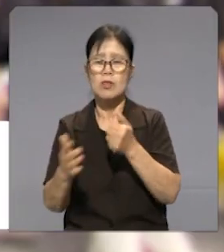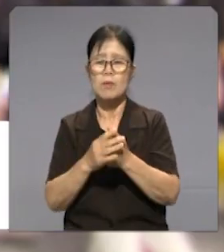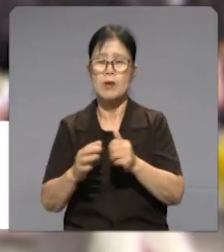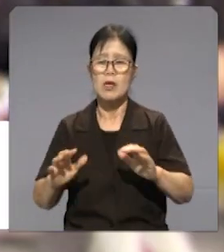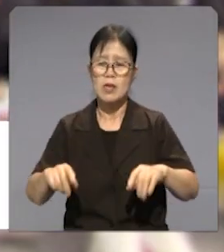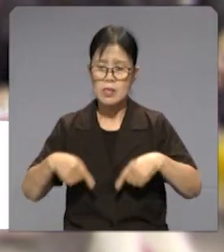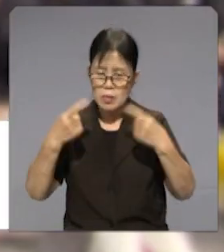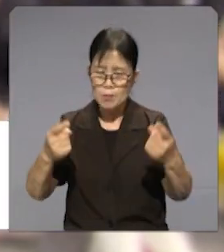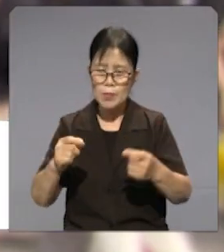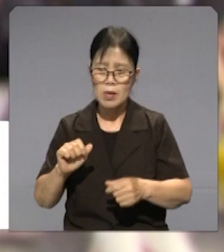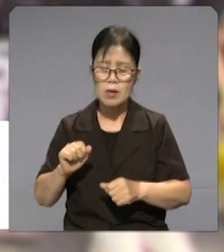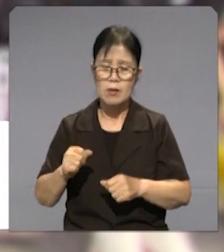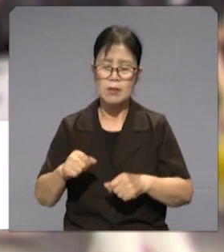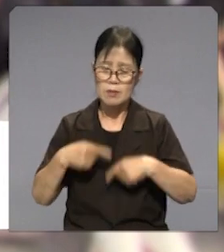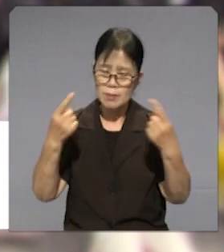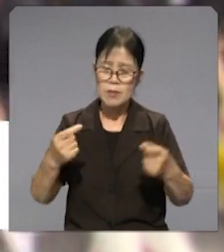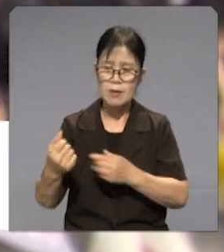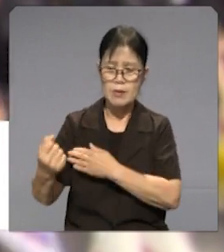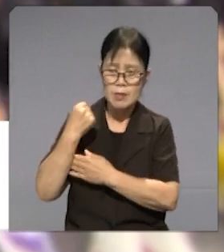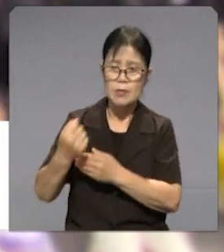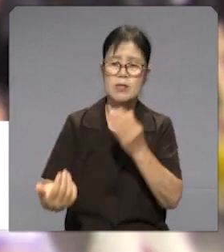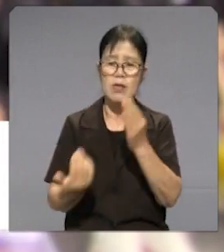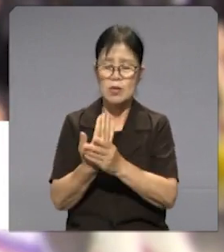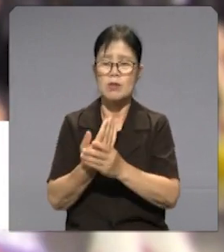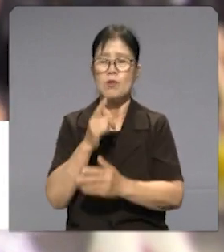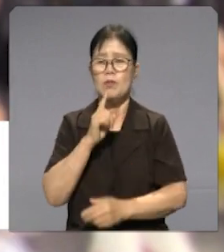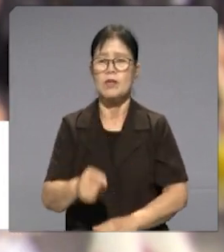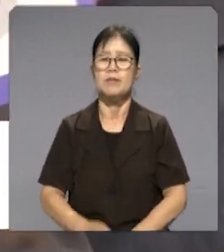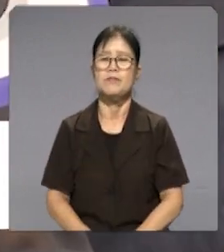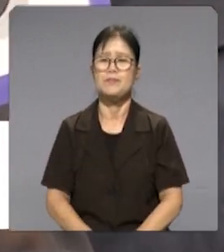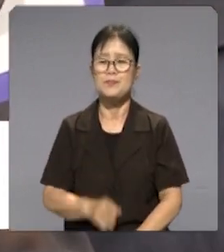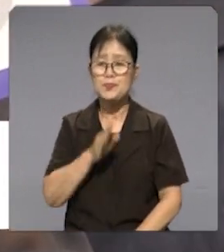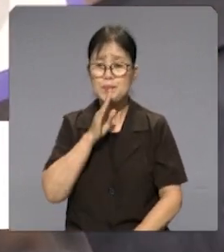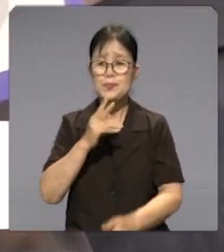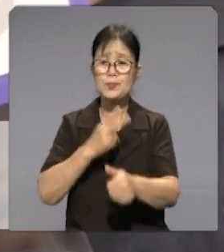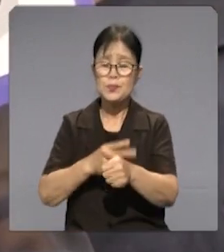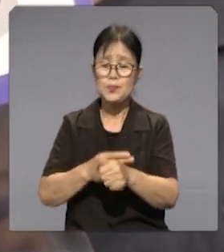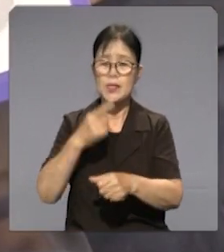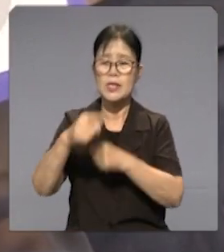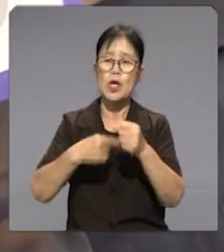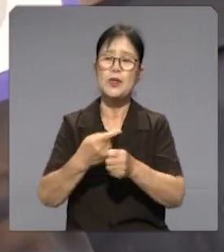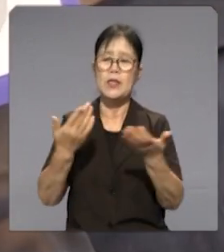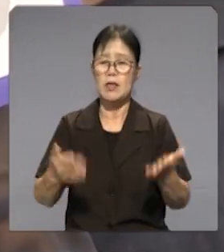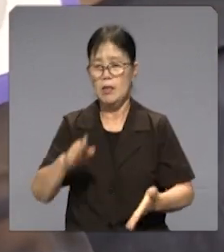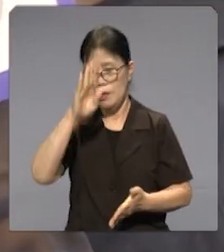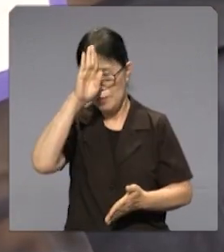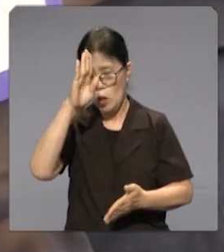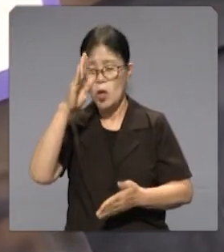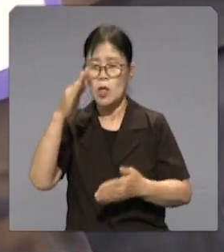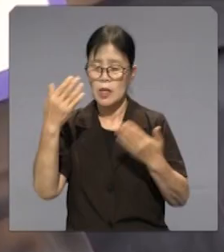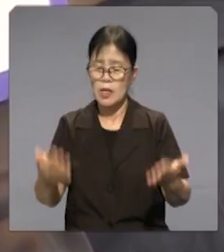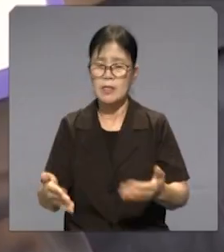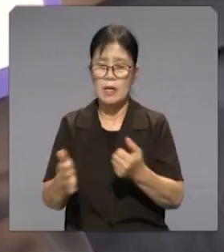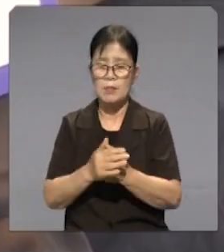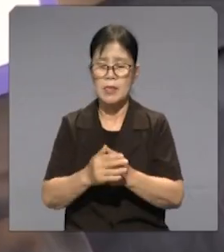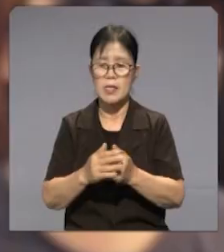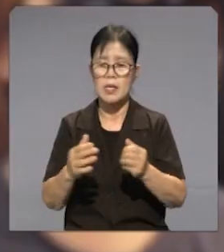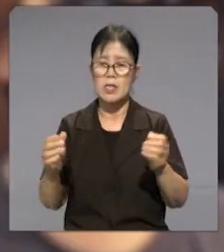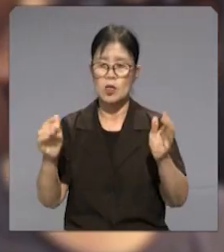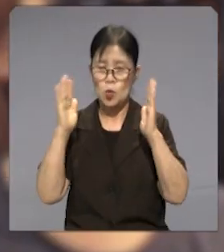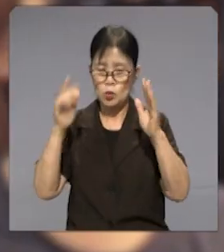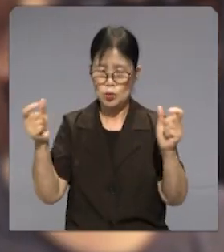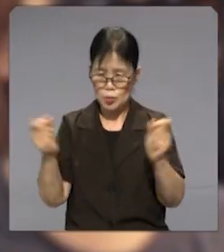참여에 추진력이 생겼다는 분석이 나옵니다. 실제로 교사들의 연가 병가로 단축 수업이나 합반 수업하는